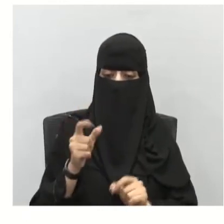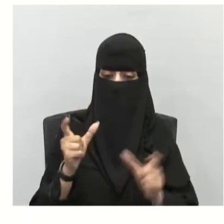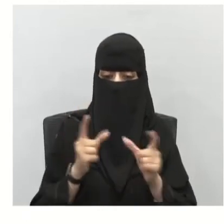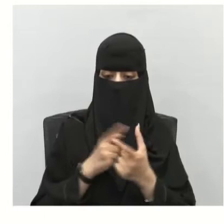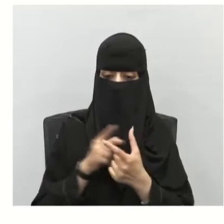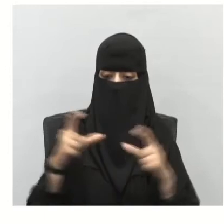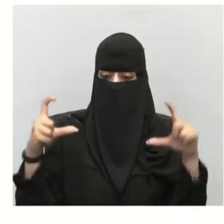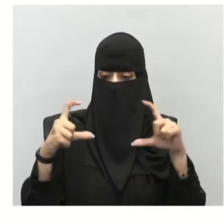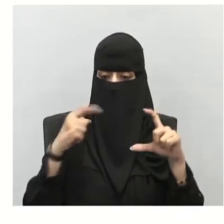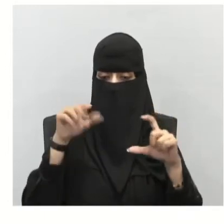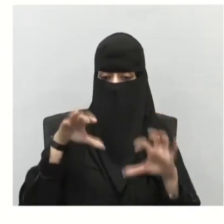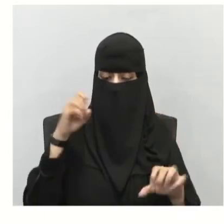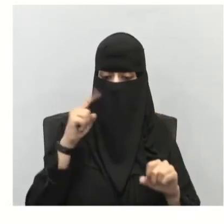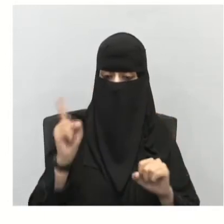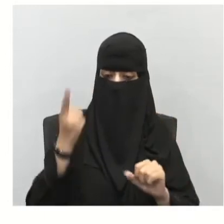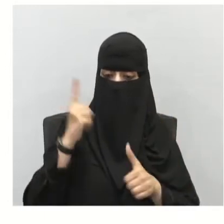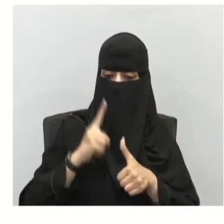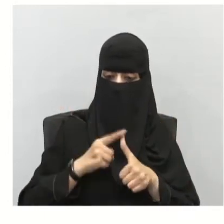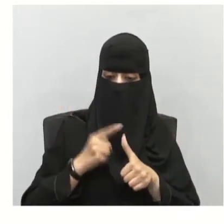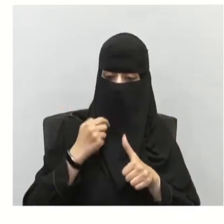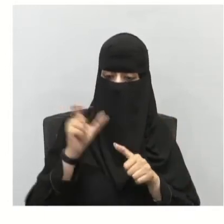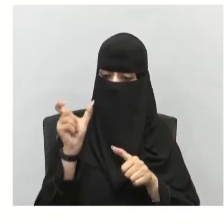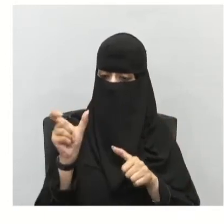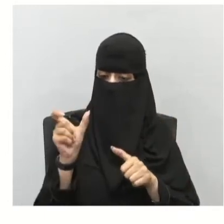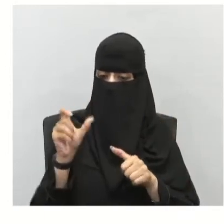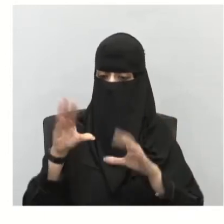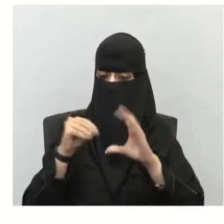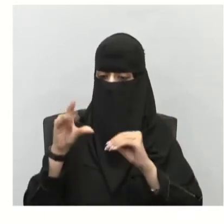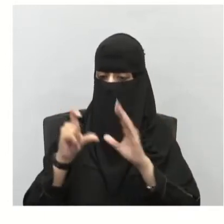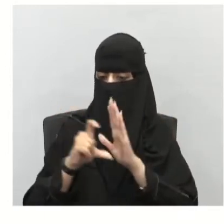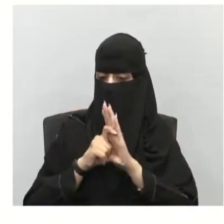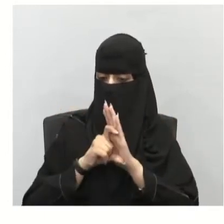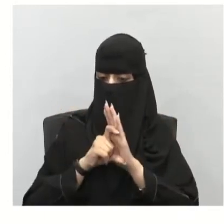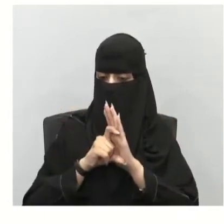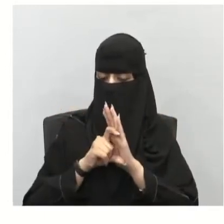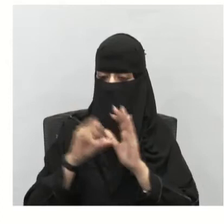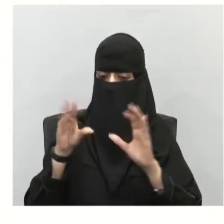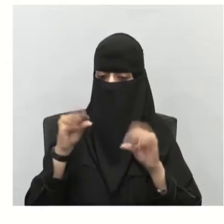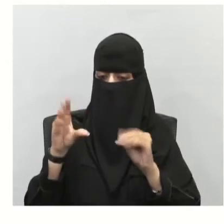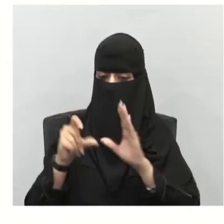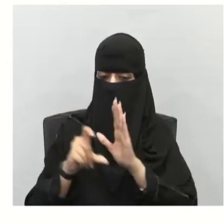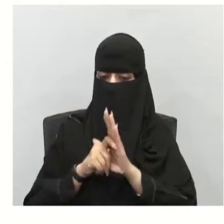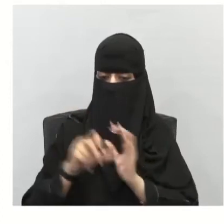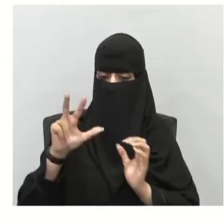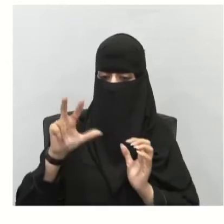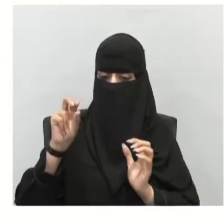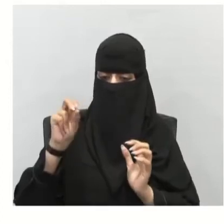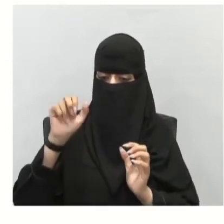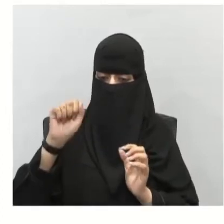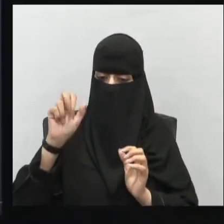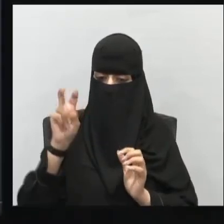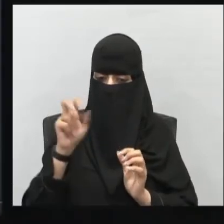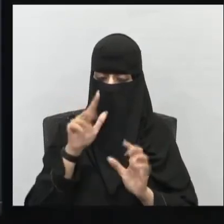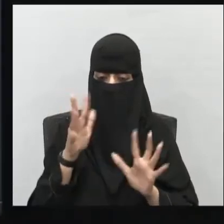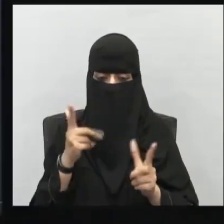القوسين فيما يأتي. رقم واحد هنا كلمة القصة. كلمة القصة